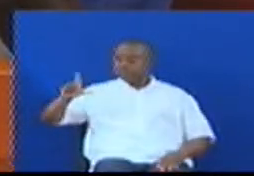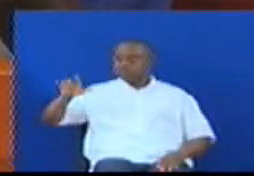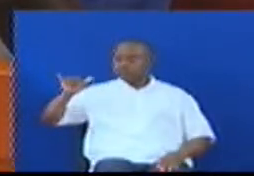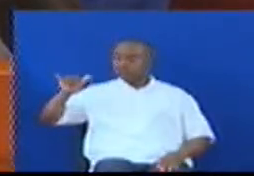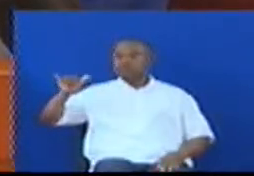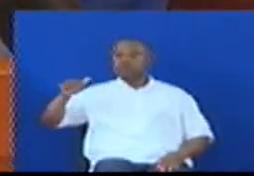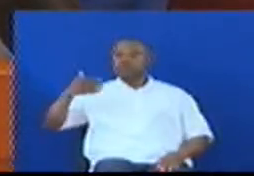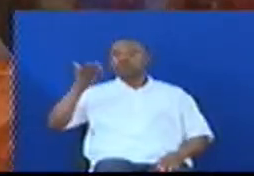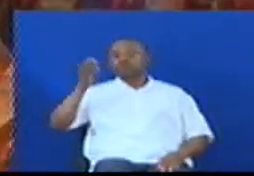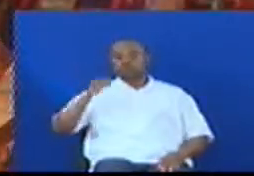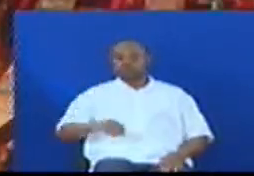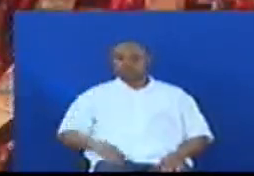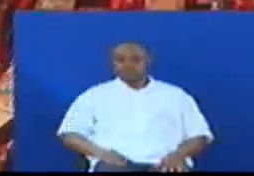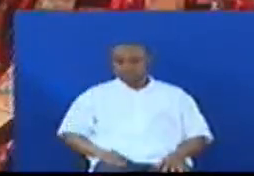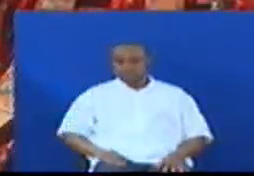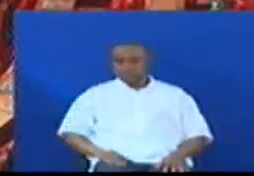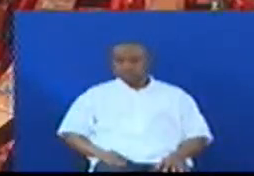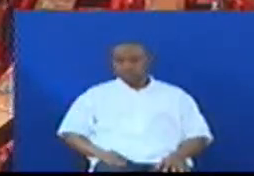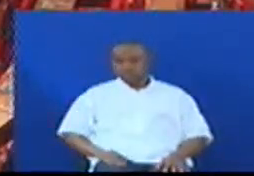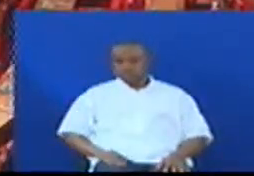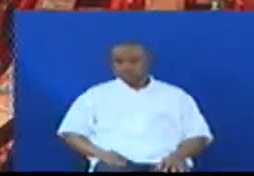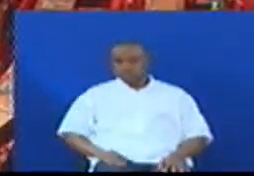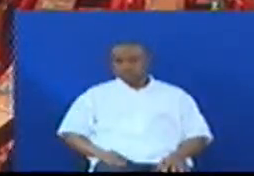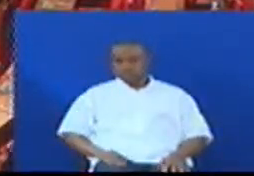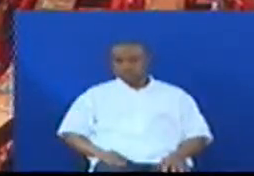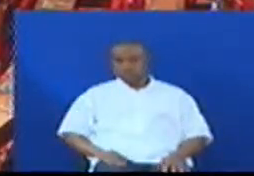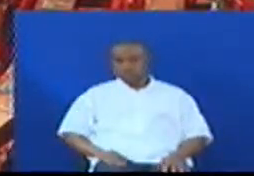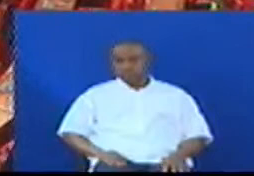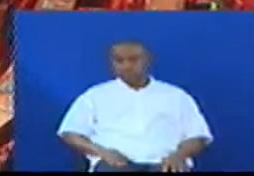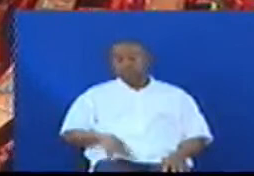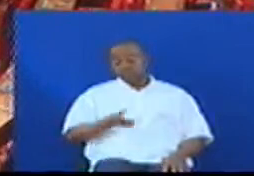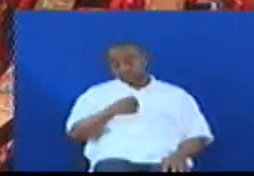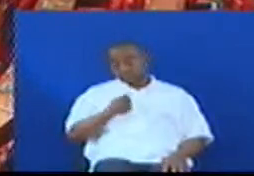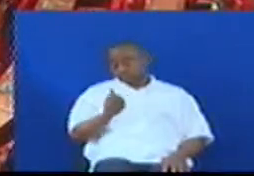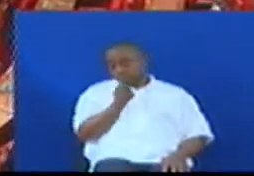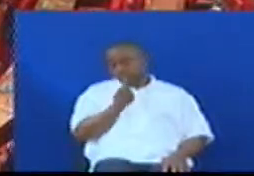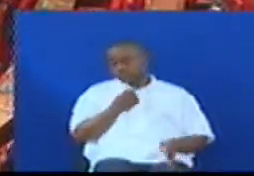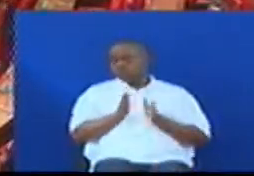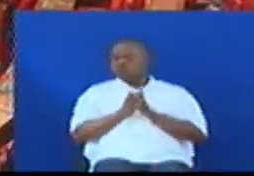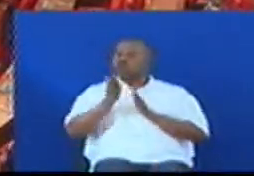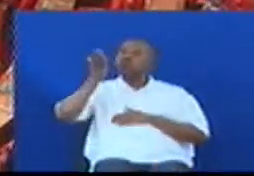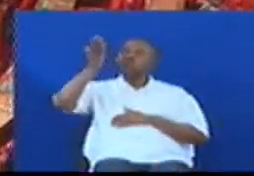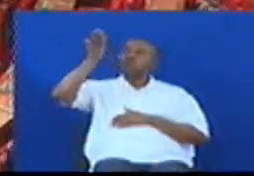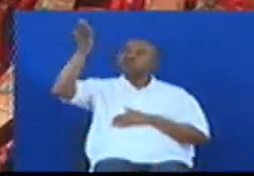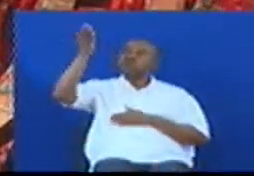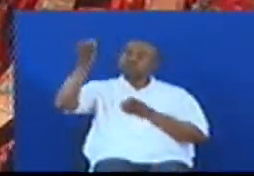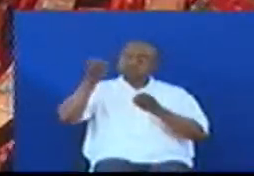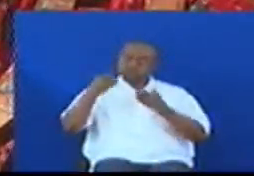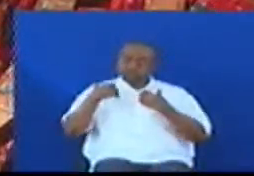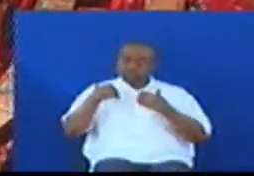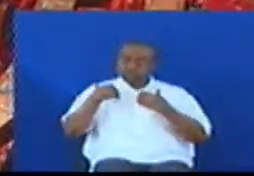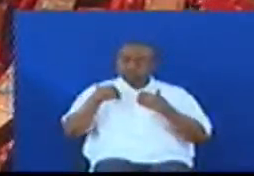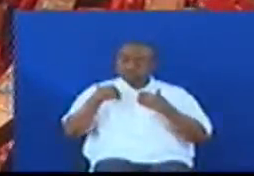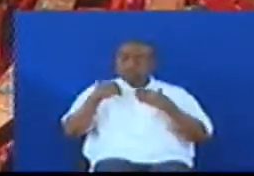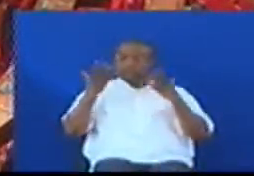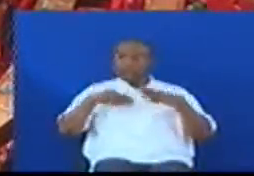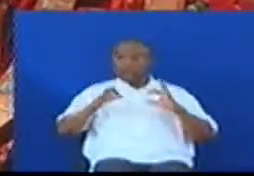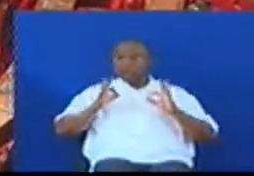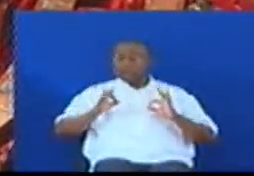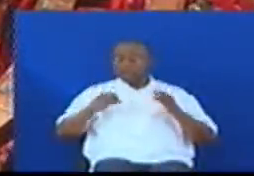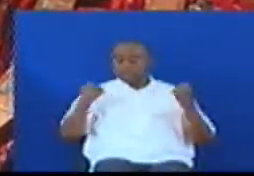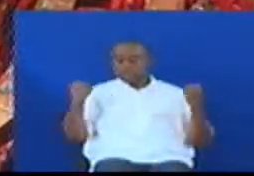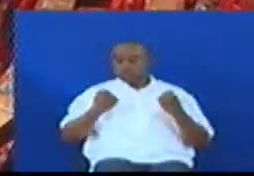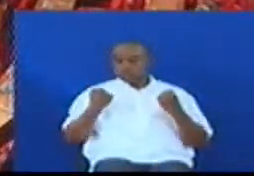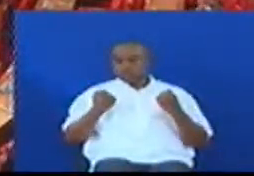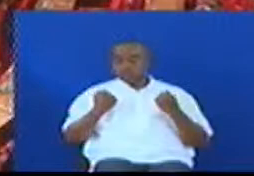Asante Mheshimiwa Speaker. Awali ya yote ni mshukuru Mwenyezi Mungu kwa kutujalia uhai na uzima na leo hii